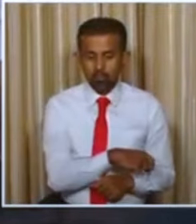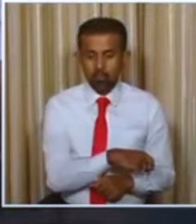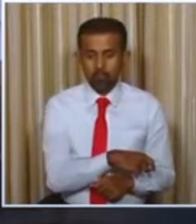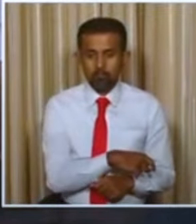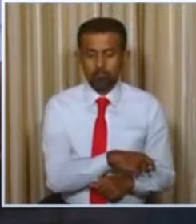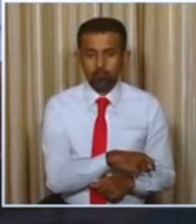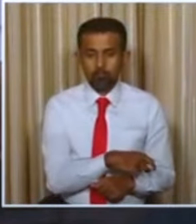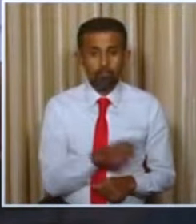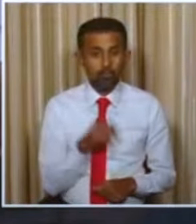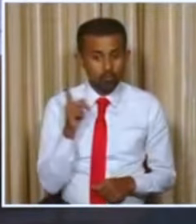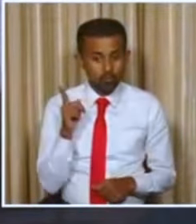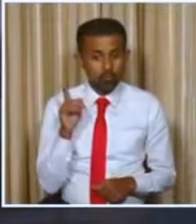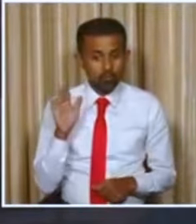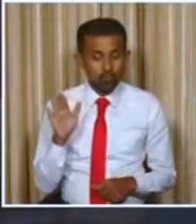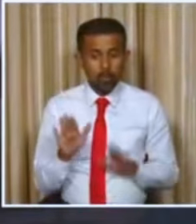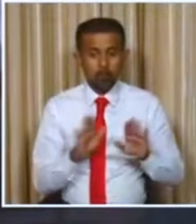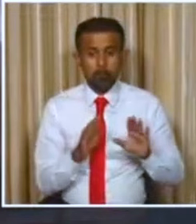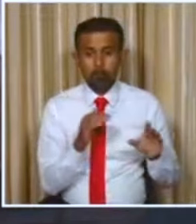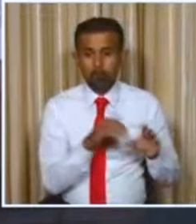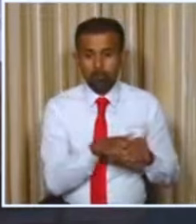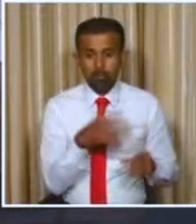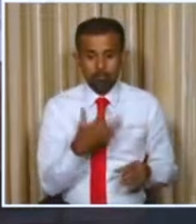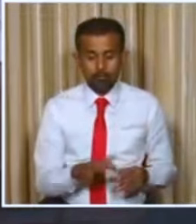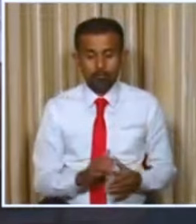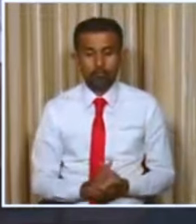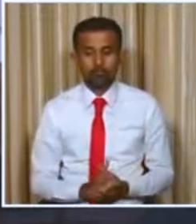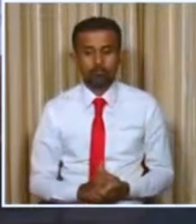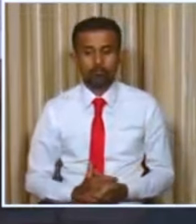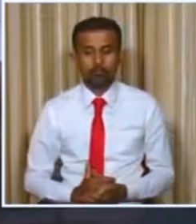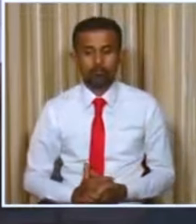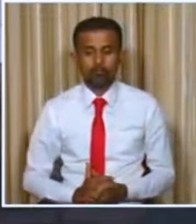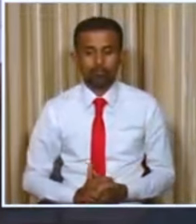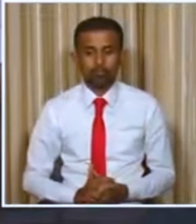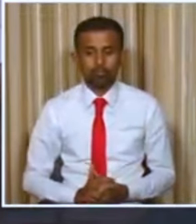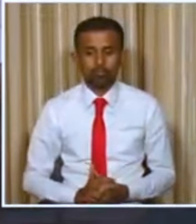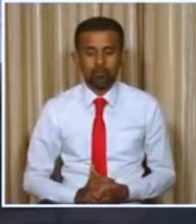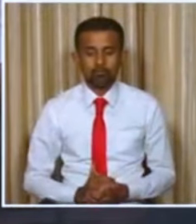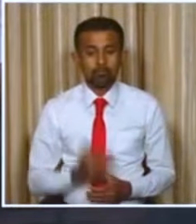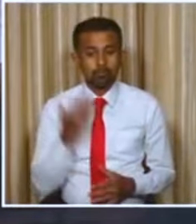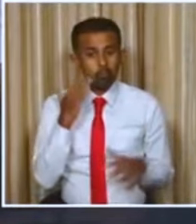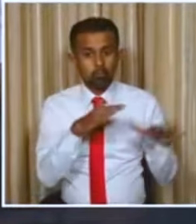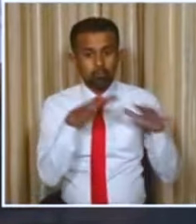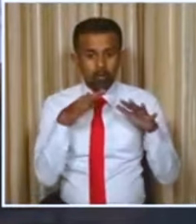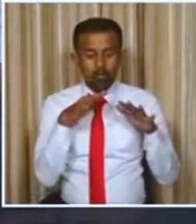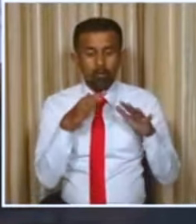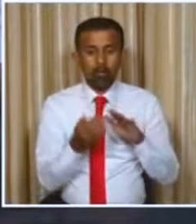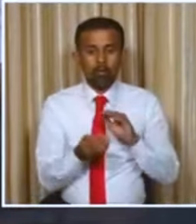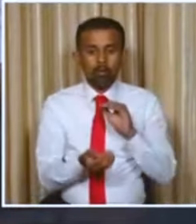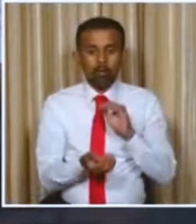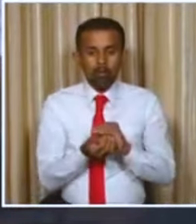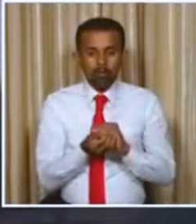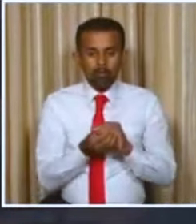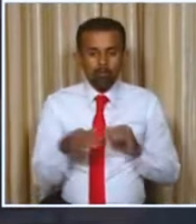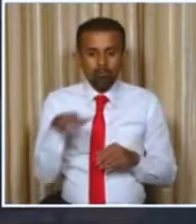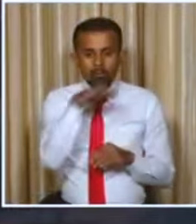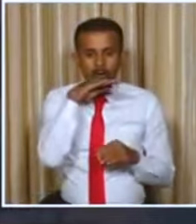ரீதியான ஸ்திரத்தன்மையும், மக்கள் ஒரு மிக பாதுகாப்பான ஒரு சூழலிலும் வாழ்ந்த ஒரு வரலாறு அங்கே இருக்கிறது